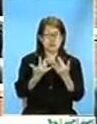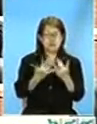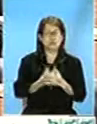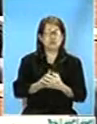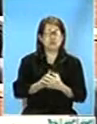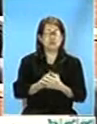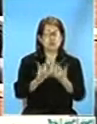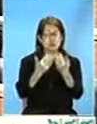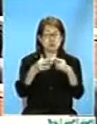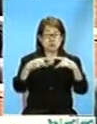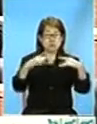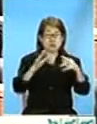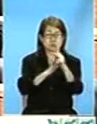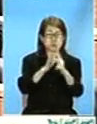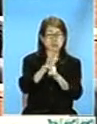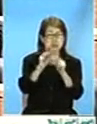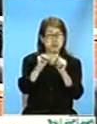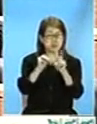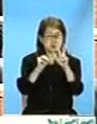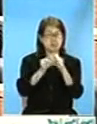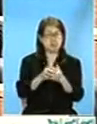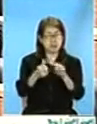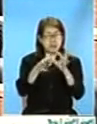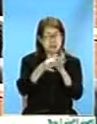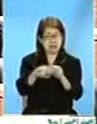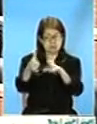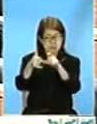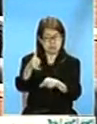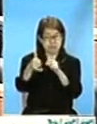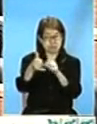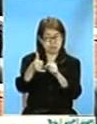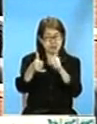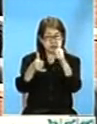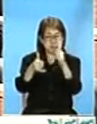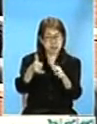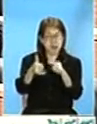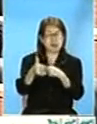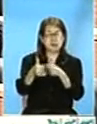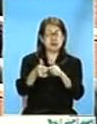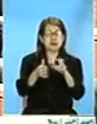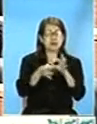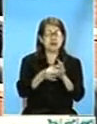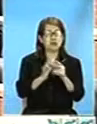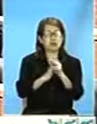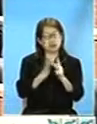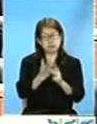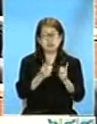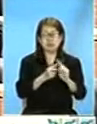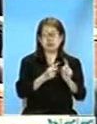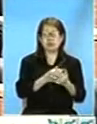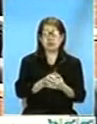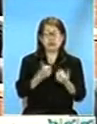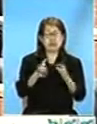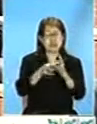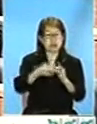เพราะจะนอกเรื่องจากมาตรา3ก็คือ1การกำหนดคุณสมบัติของสมาชิกวุฒิสภาและ2วาระซึ่งทั้ง3องค์